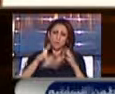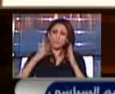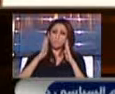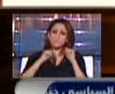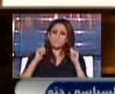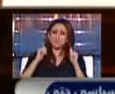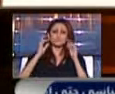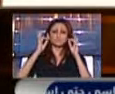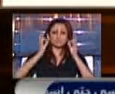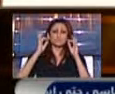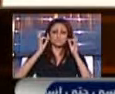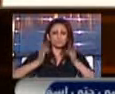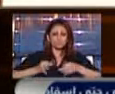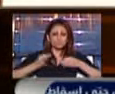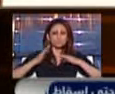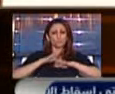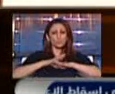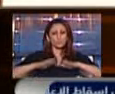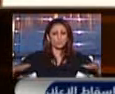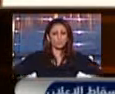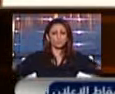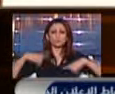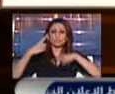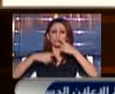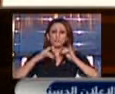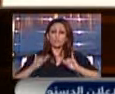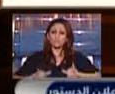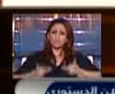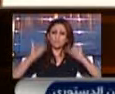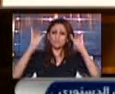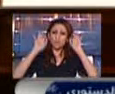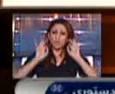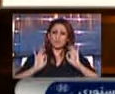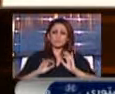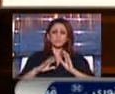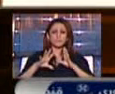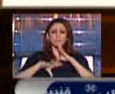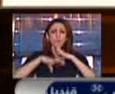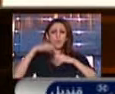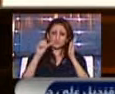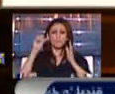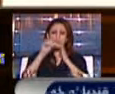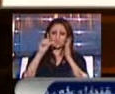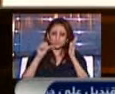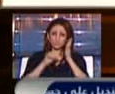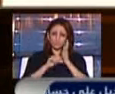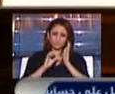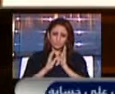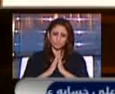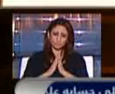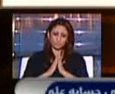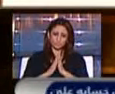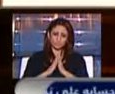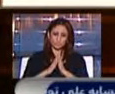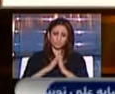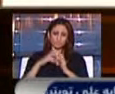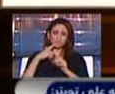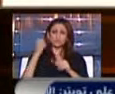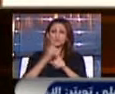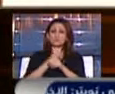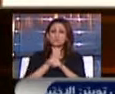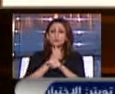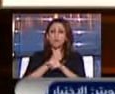مصر تتظبط ومصر تمشي وتتقدم. عمل دستور بهذه الطريقه وتعطيل